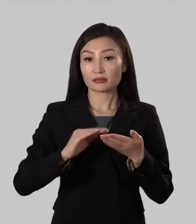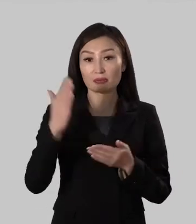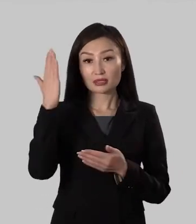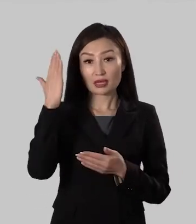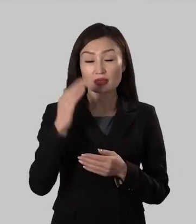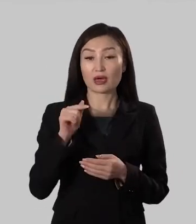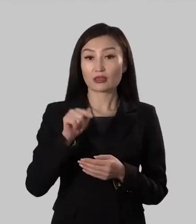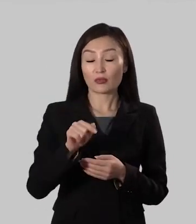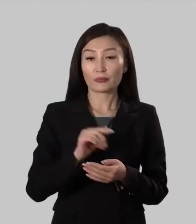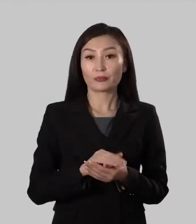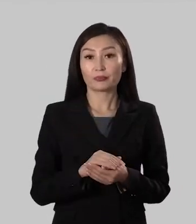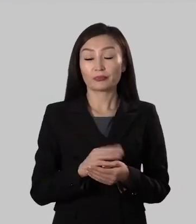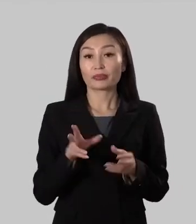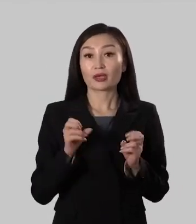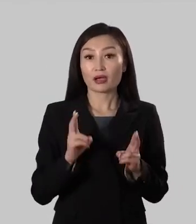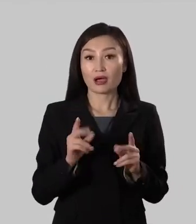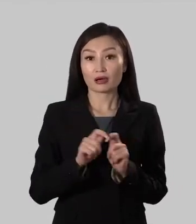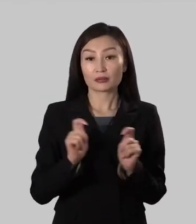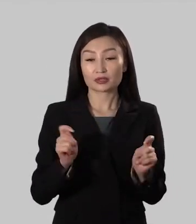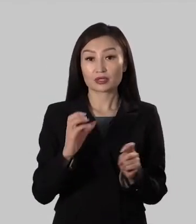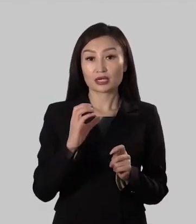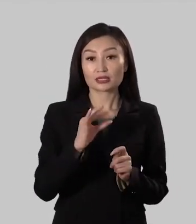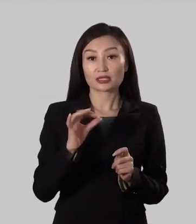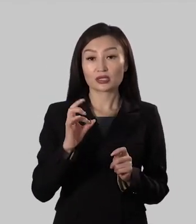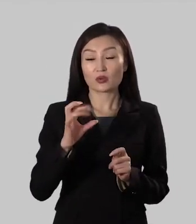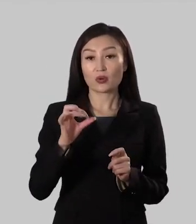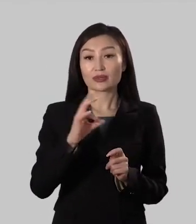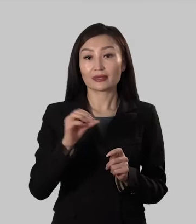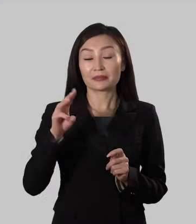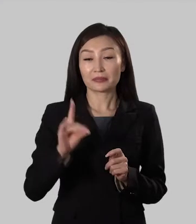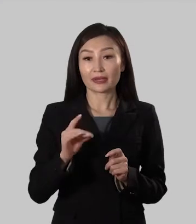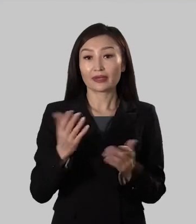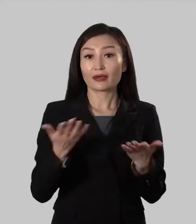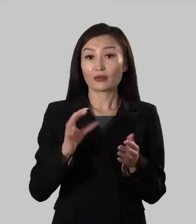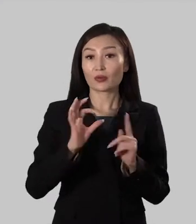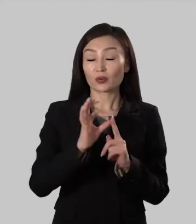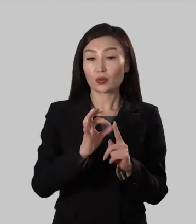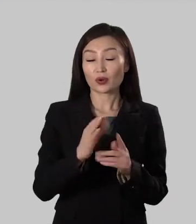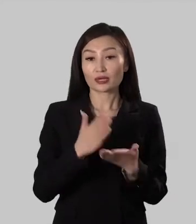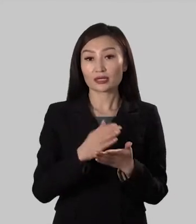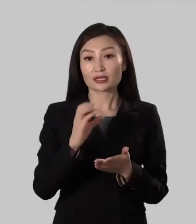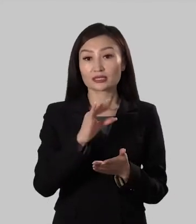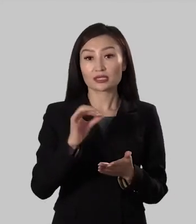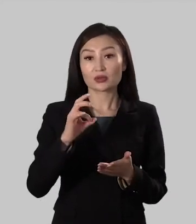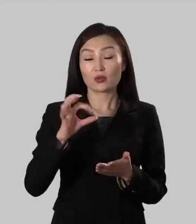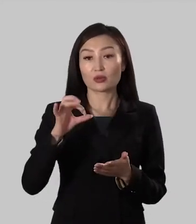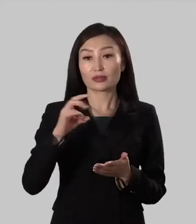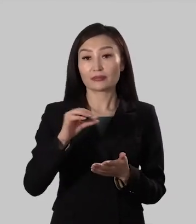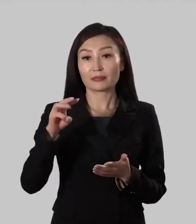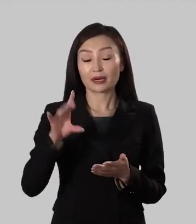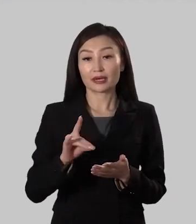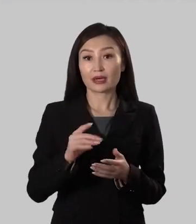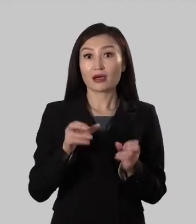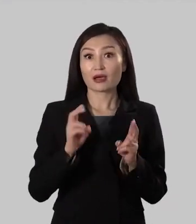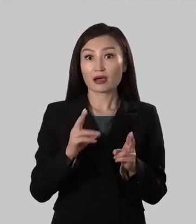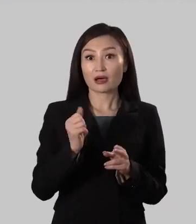том, как образуются синонимические ряды и какую роль играют в речи синонимы.